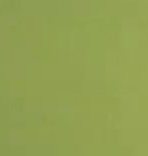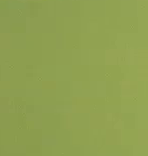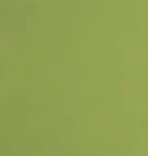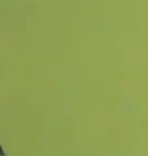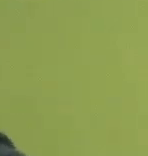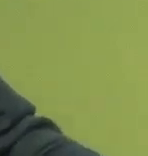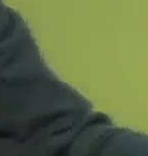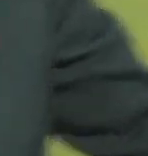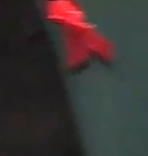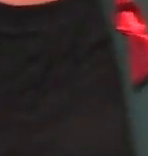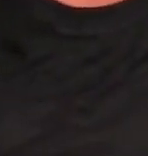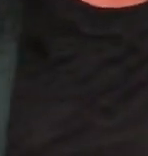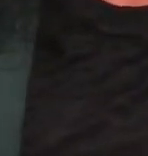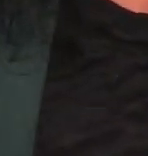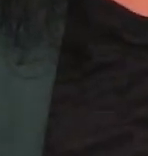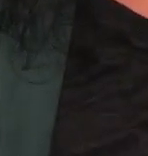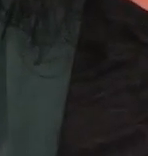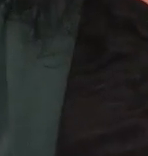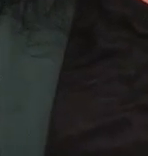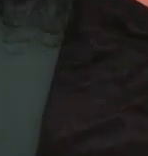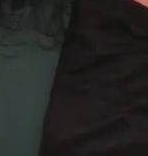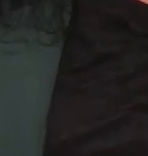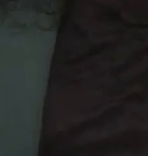verändern mit den Grünen zusammen.